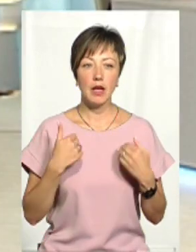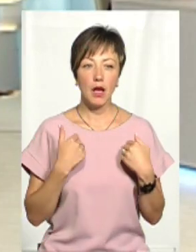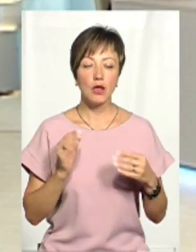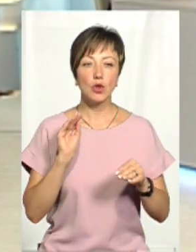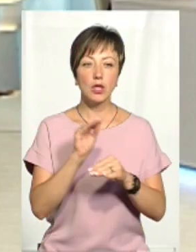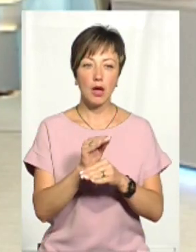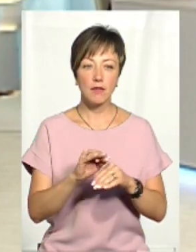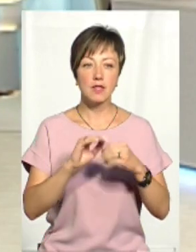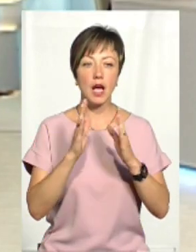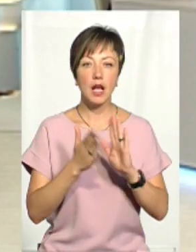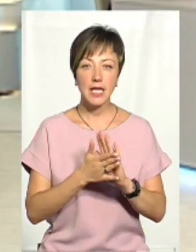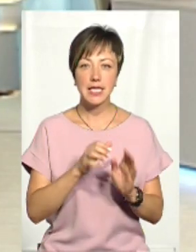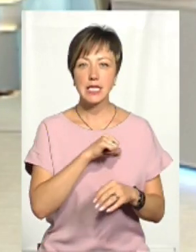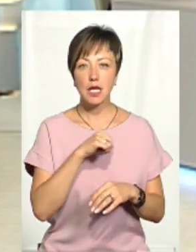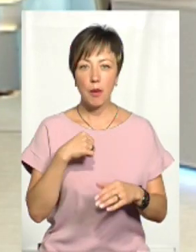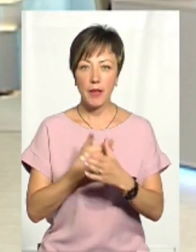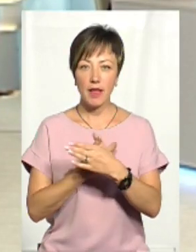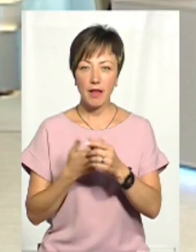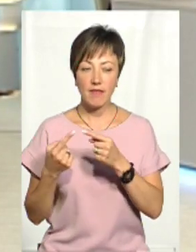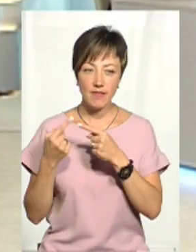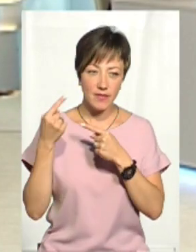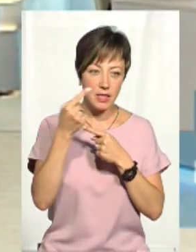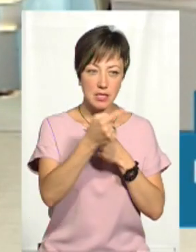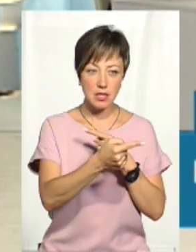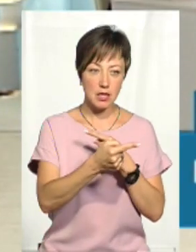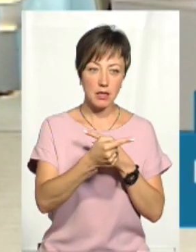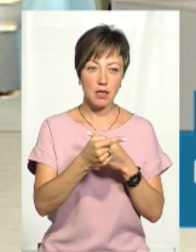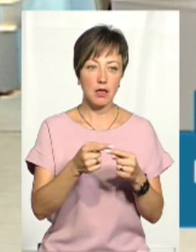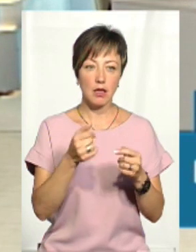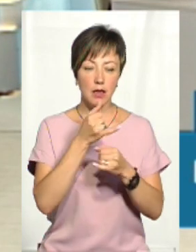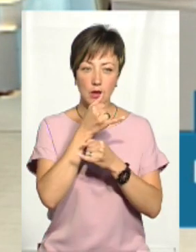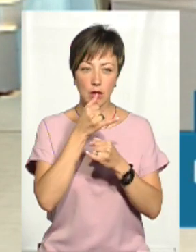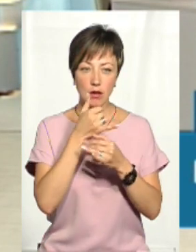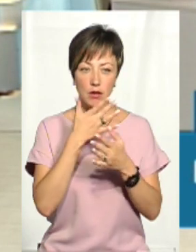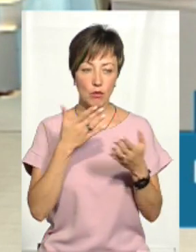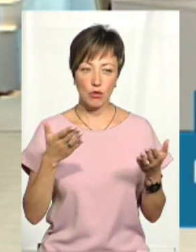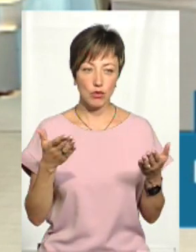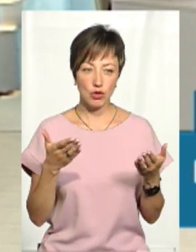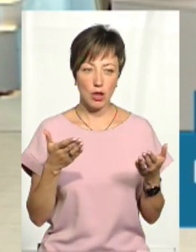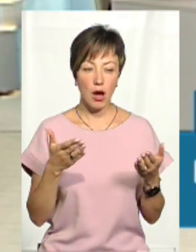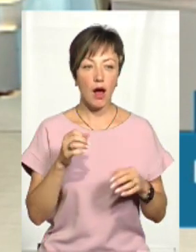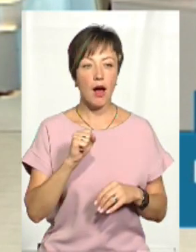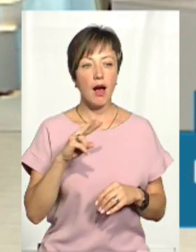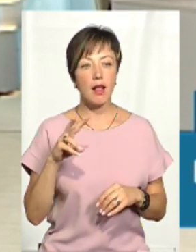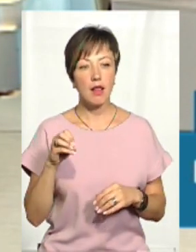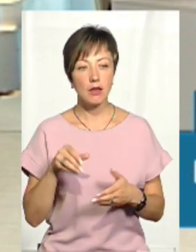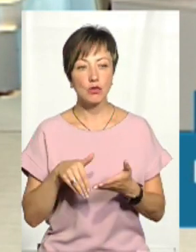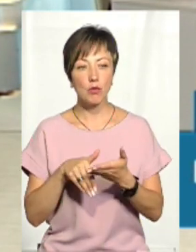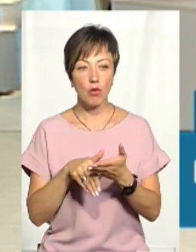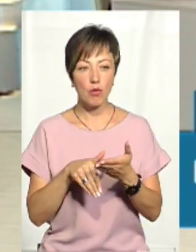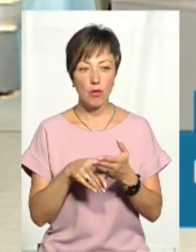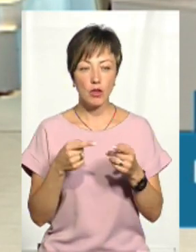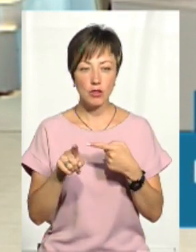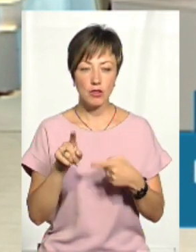додам. Взагалі сам метелик на такій відстані перелітати не властиво йому. Але з допомогою